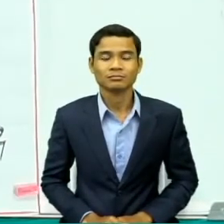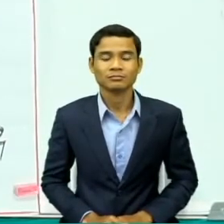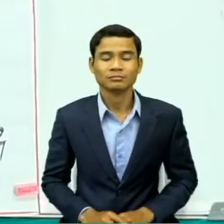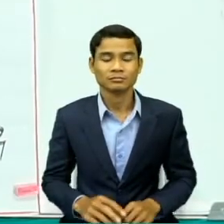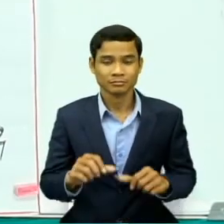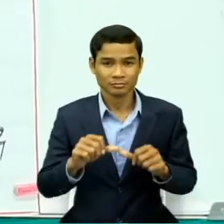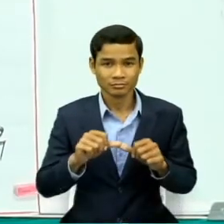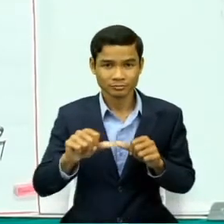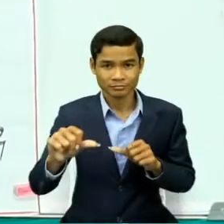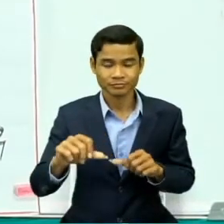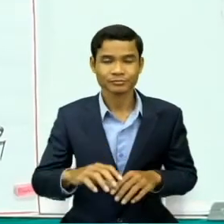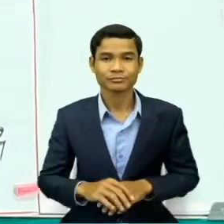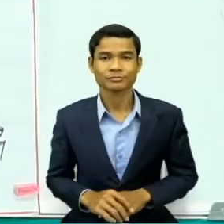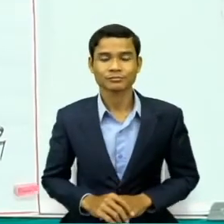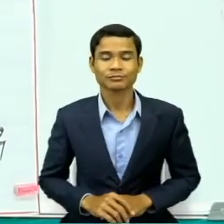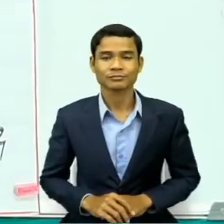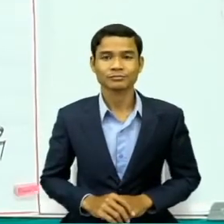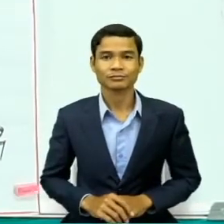ចាប់ផ្ដើមចាបន្តទៀតកូន